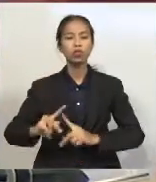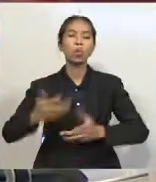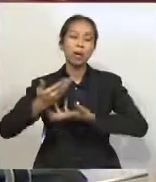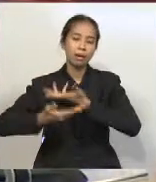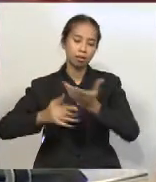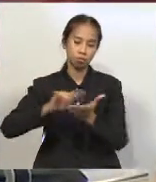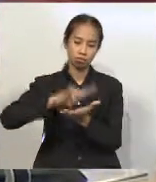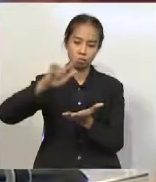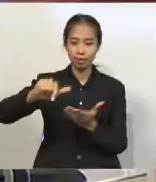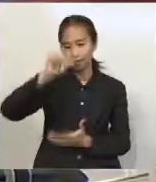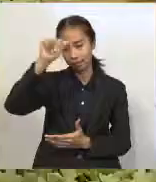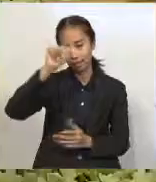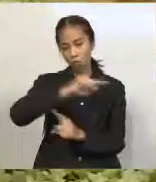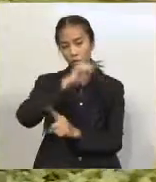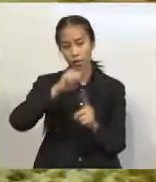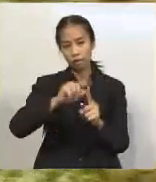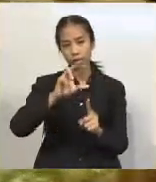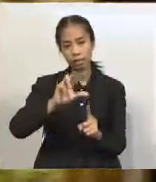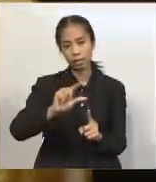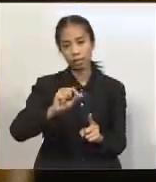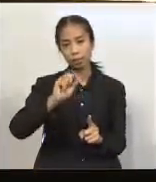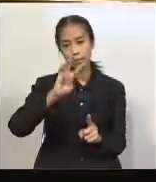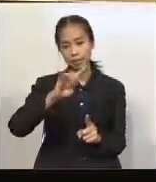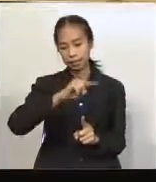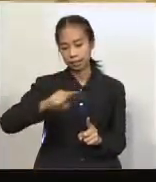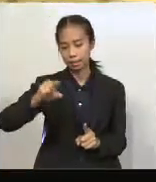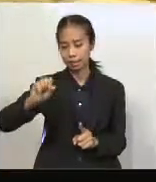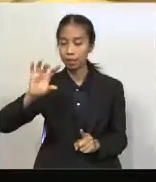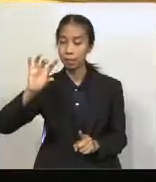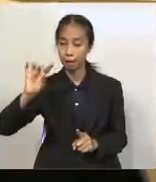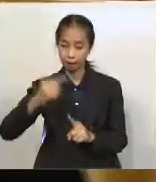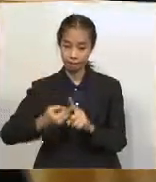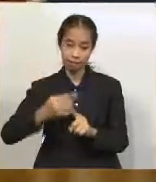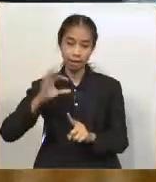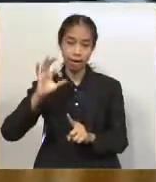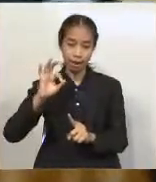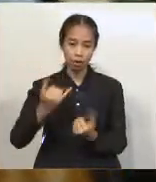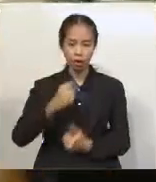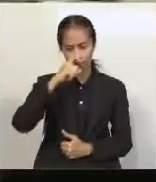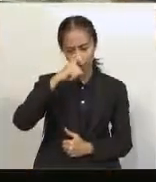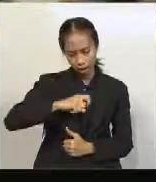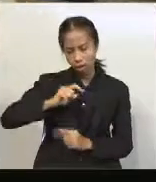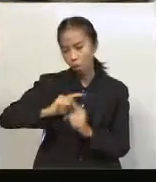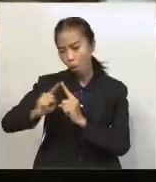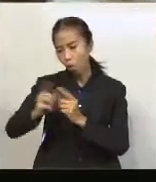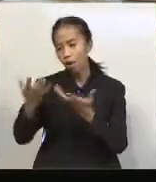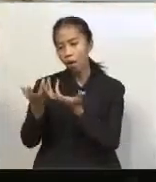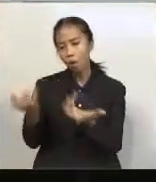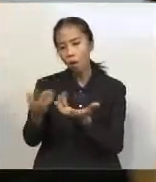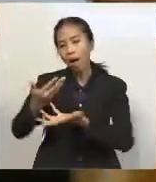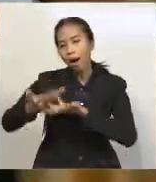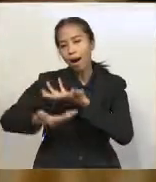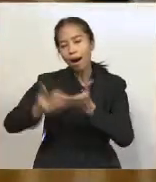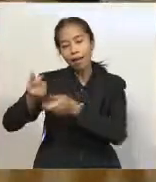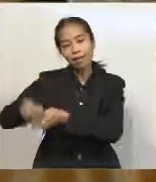เดียในระหว่างวันที่24ถึง28กันยายนนี้ซึ่งไทยจะไปเจรจาขายสินค้าเกษตรทั้งข้าวยาง